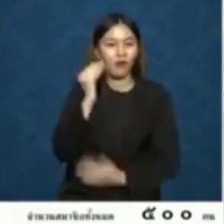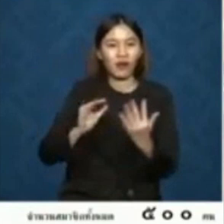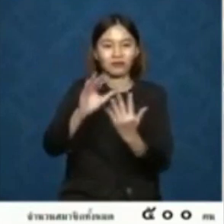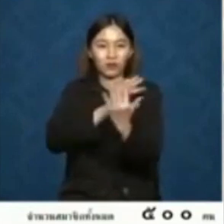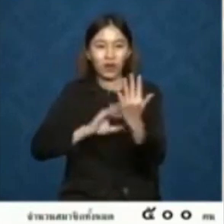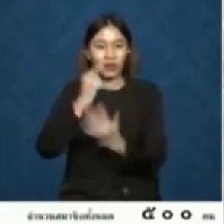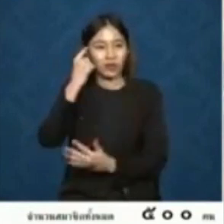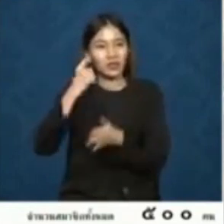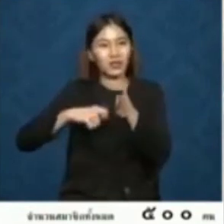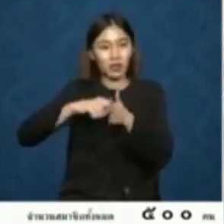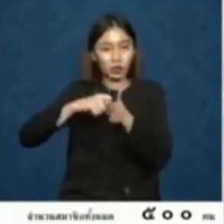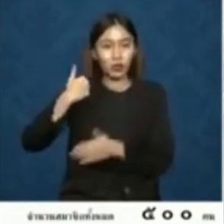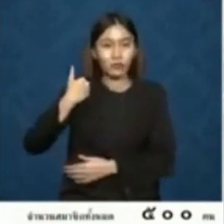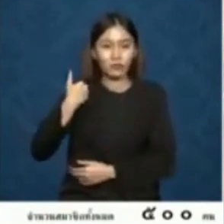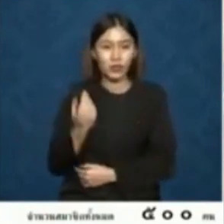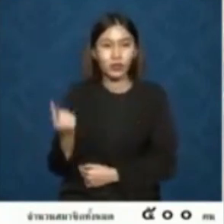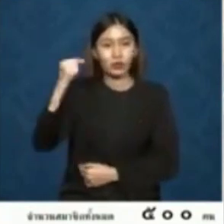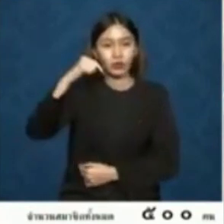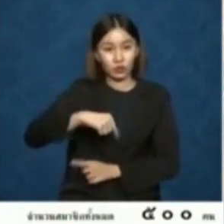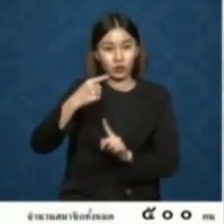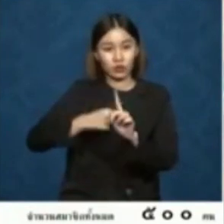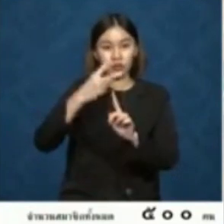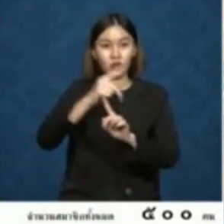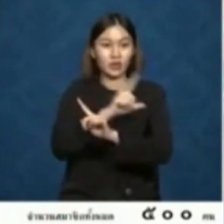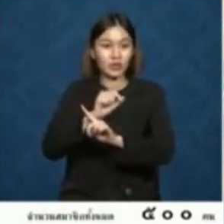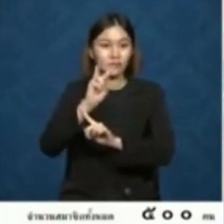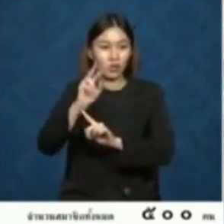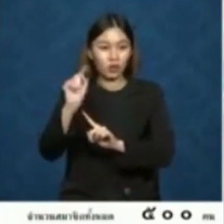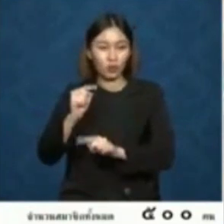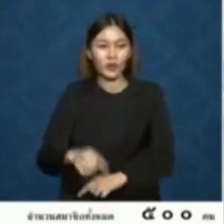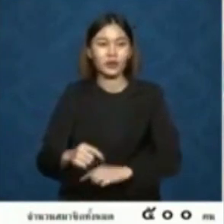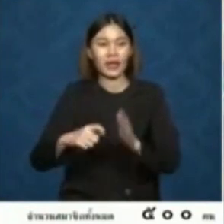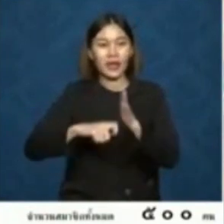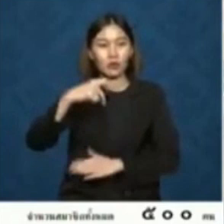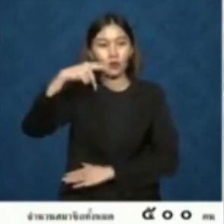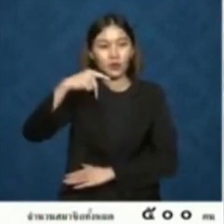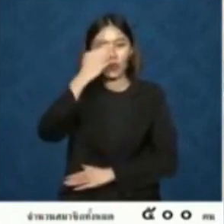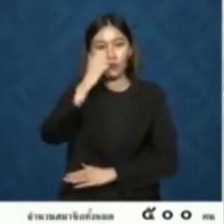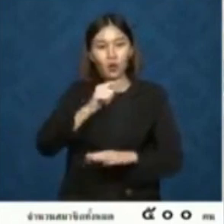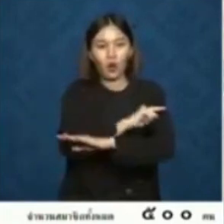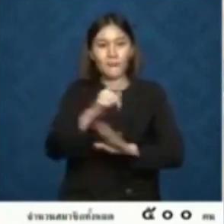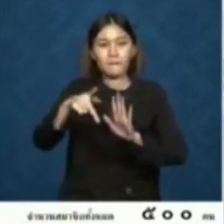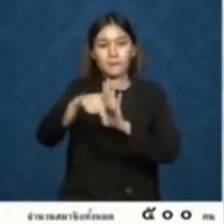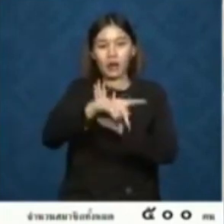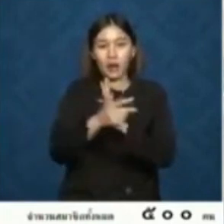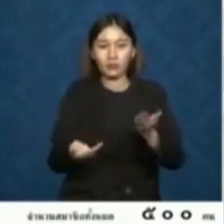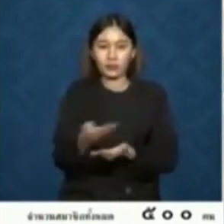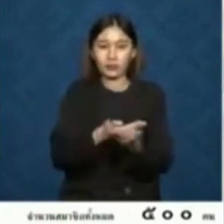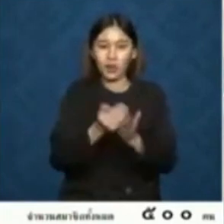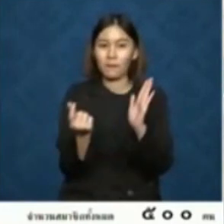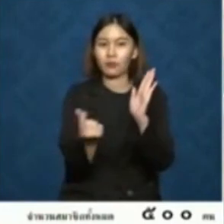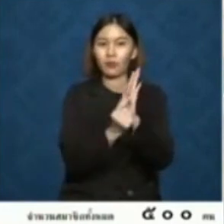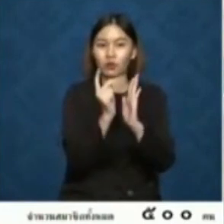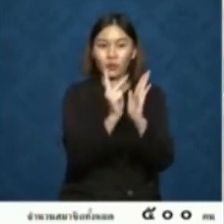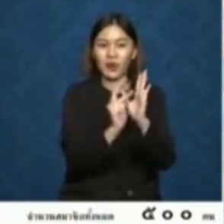มคิดว่ามีเงื่อนไขครับว่าการกลับมาในวันที่22เนี่ยนะครับมันเป็นเงื่อนไขพิเศษเพราะว่าปกติวันพฤหัสเราจะได้